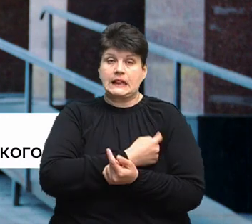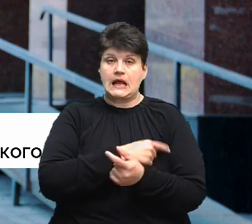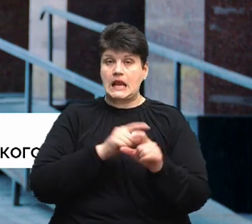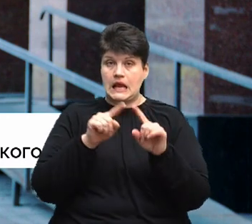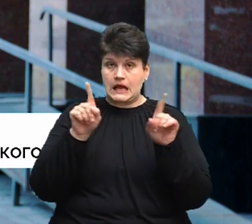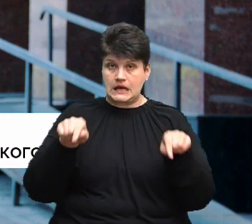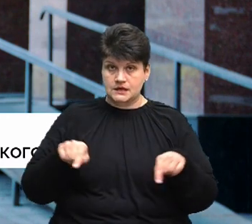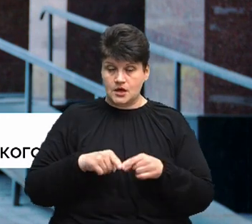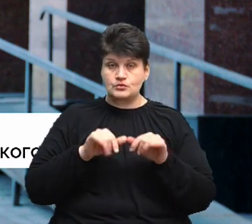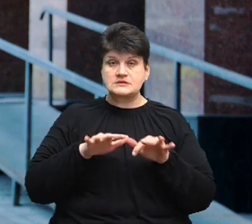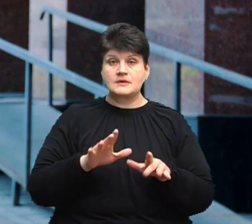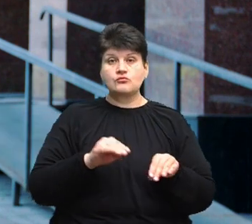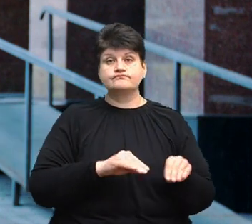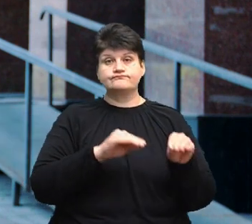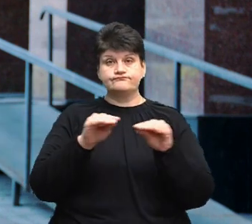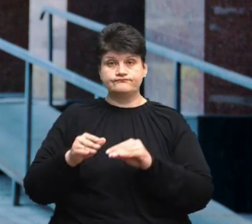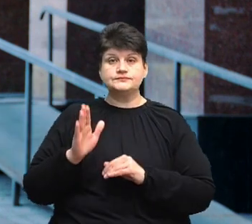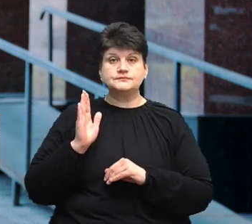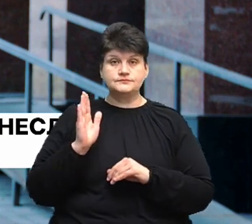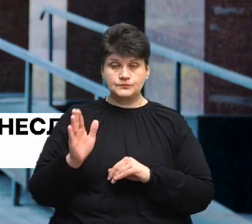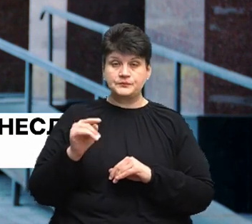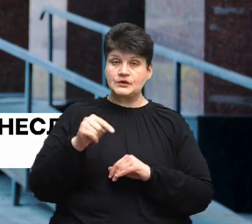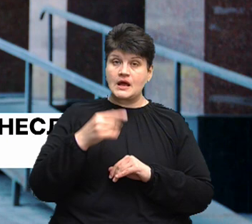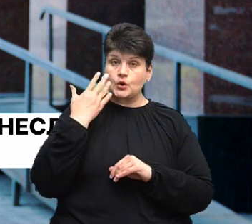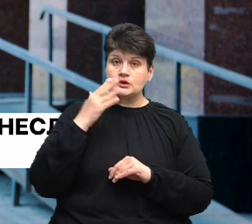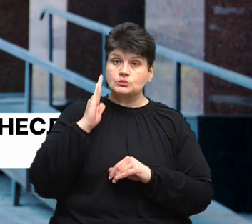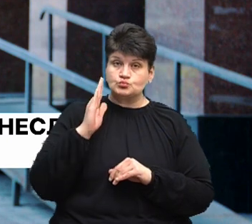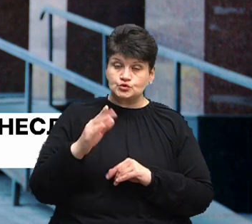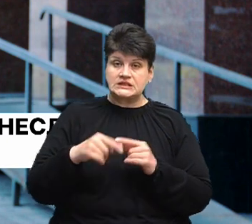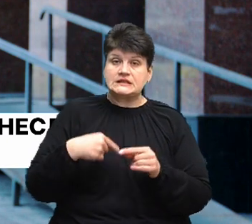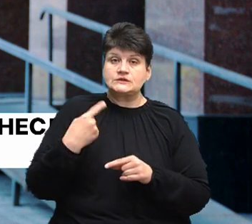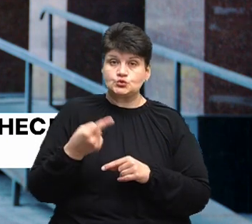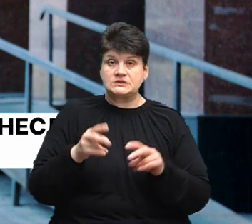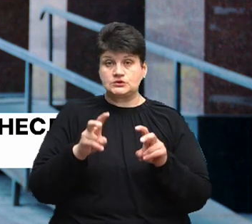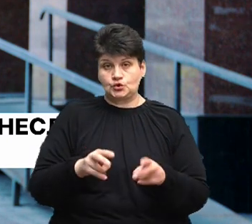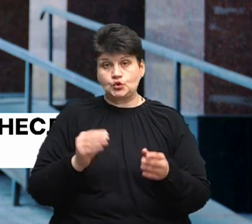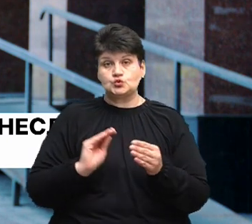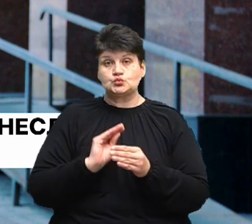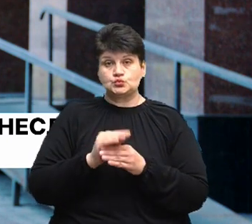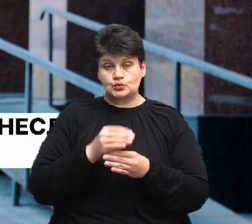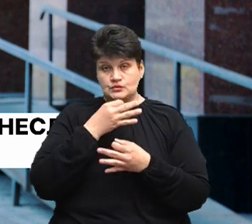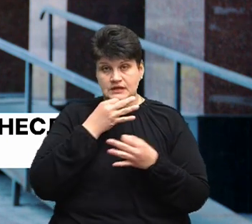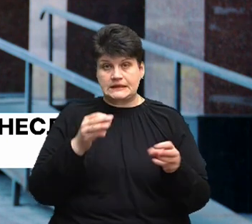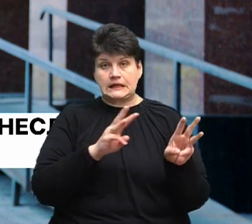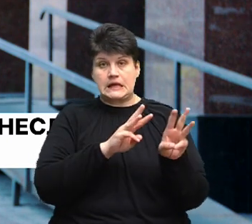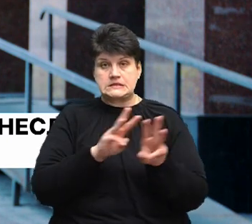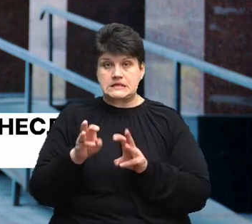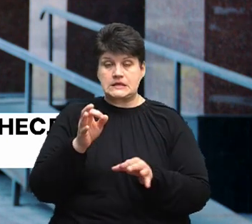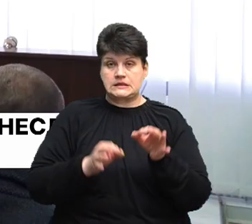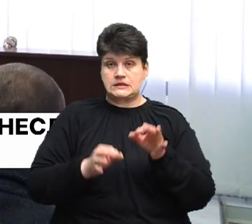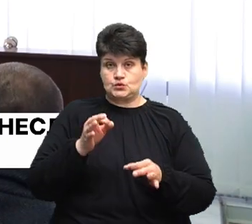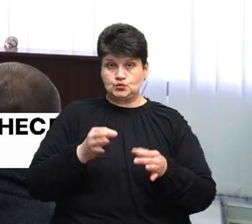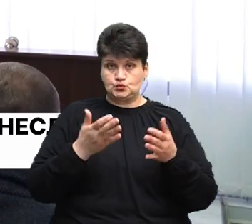буде перенесена. Про те, коли буде наступне засідання, буде додатково повідомлено на сайті суду і ухвалою суду сторонам,